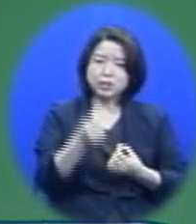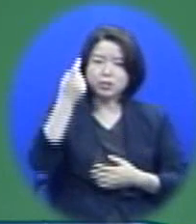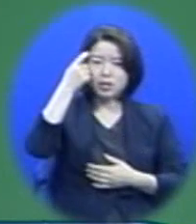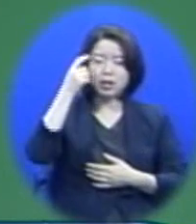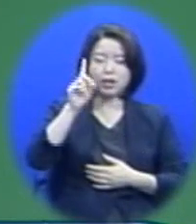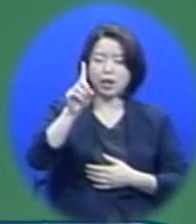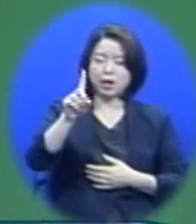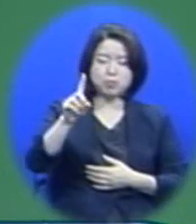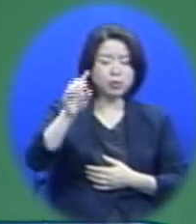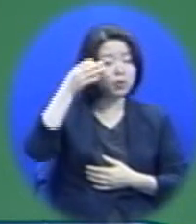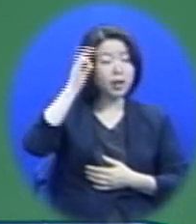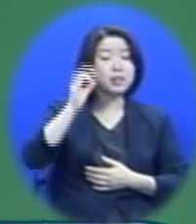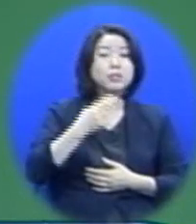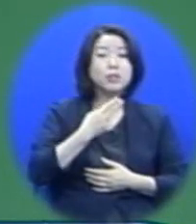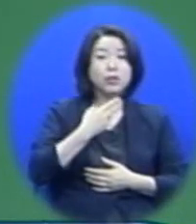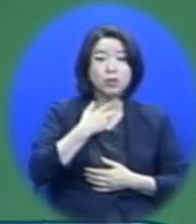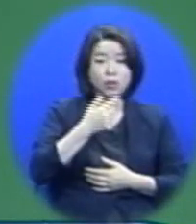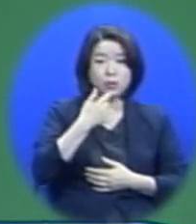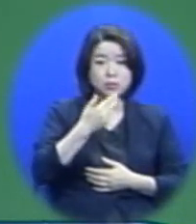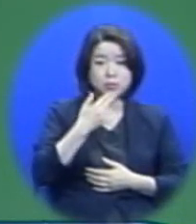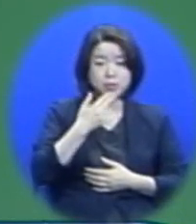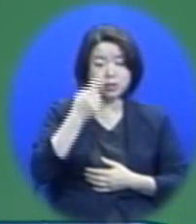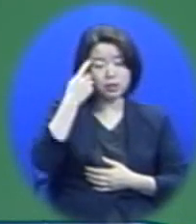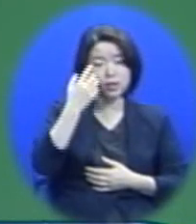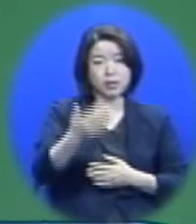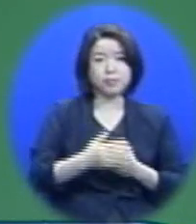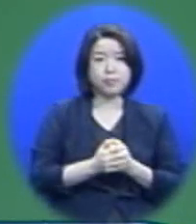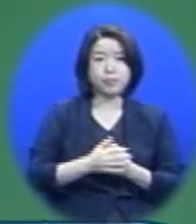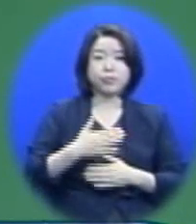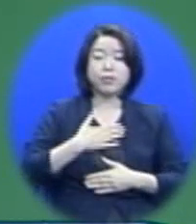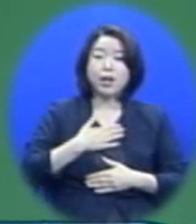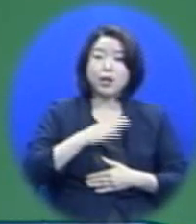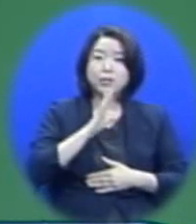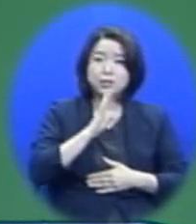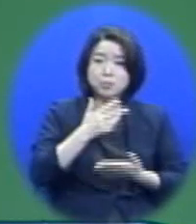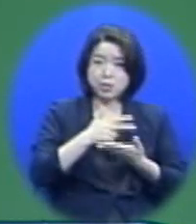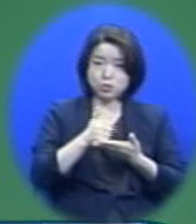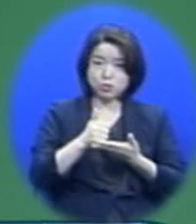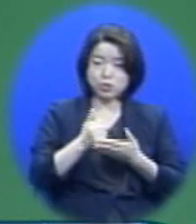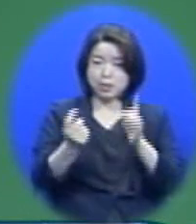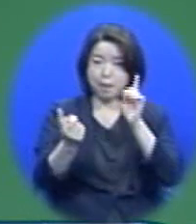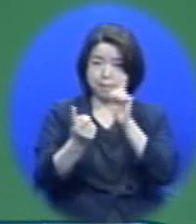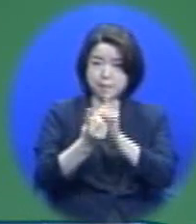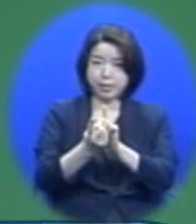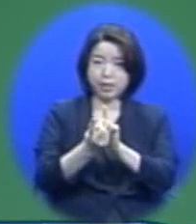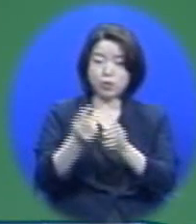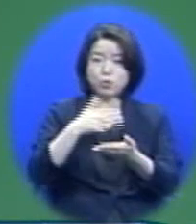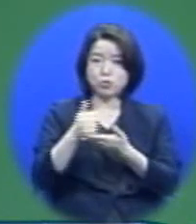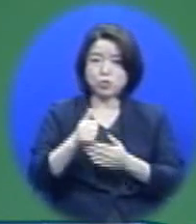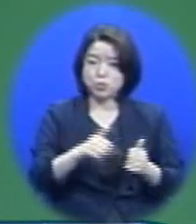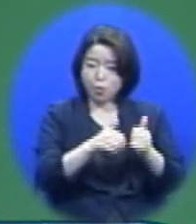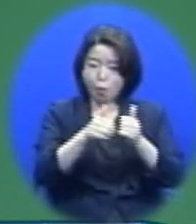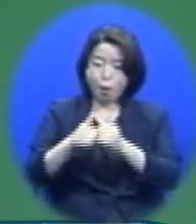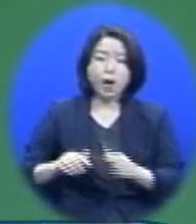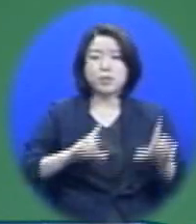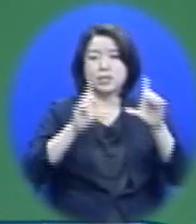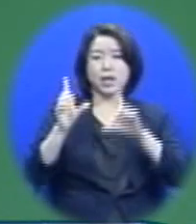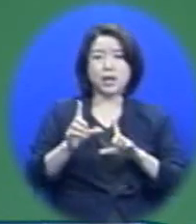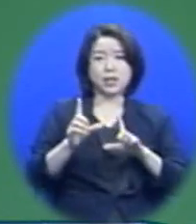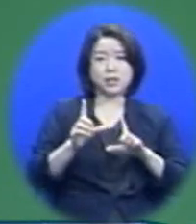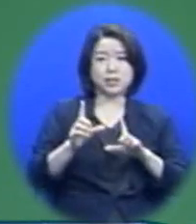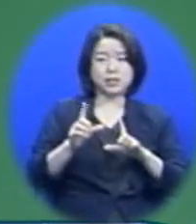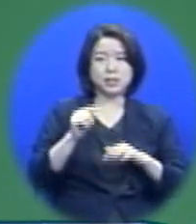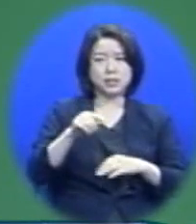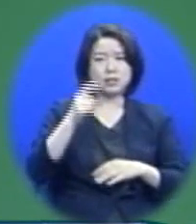번도 들었던 적이 없었습니까? 내가 정말 주님을 만나고 주님과 동행하며 살아야지 이런